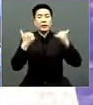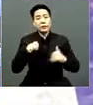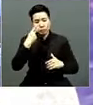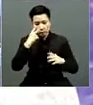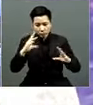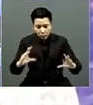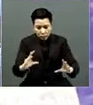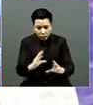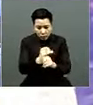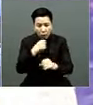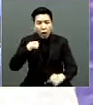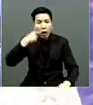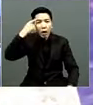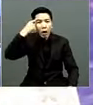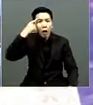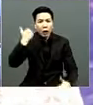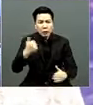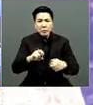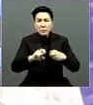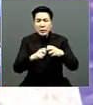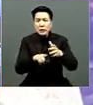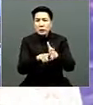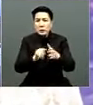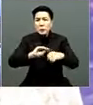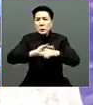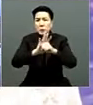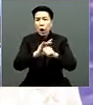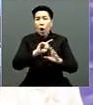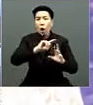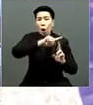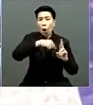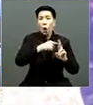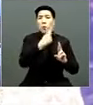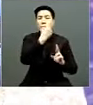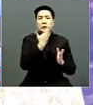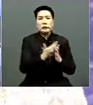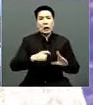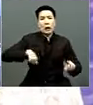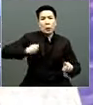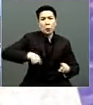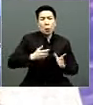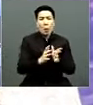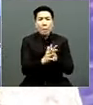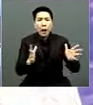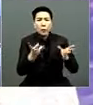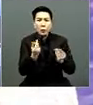มาเรียนรู้ว่ากว่าเราจะฟันฝ่าระลอกที่1ได้เนี่ยเราต้องเสียต้นทุน